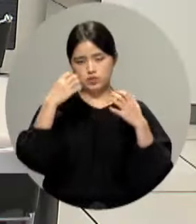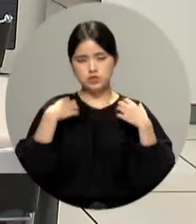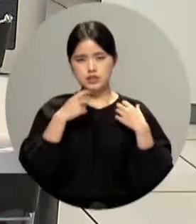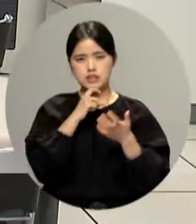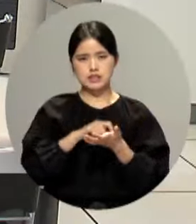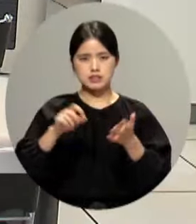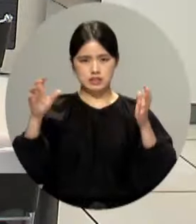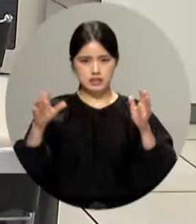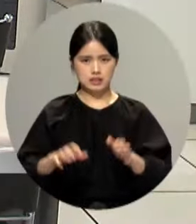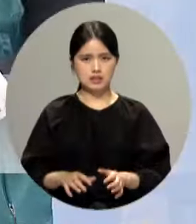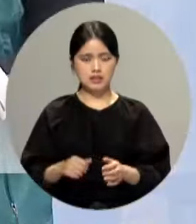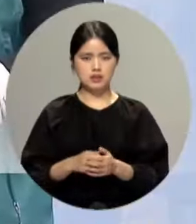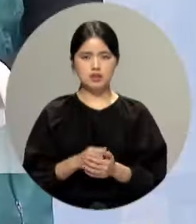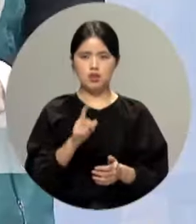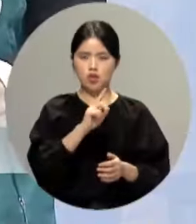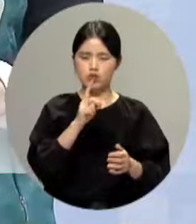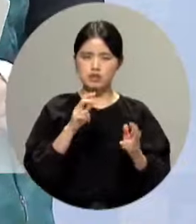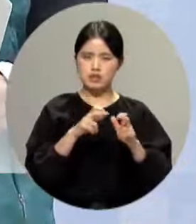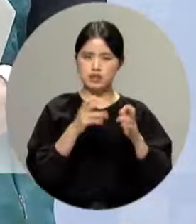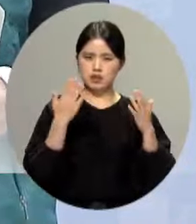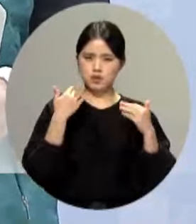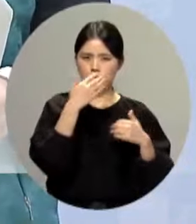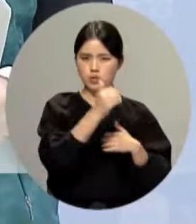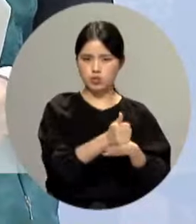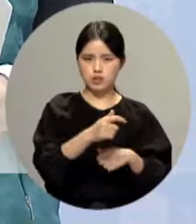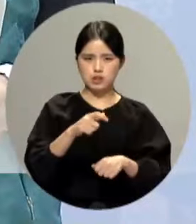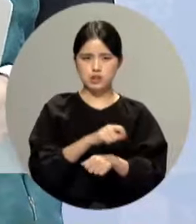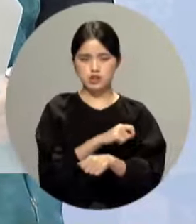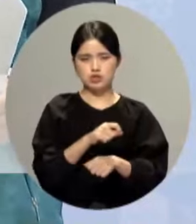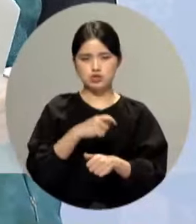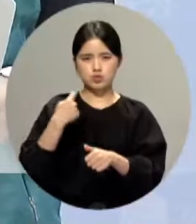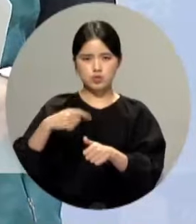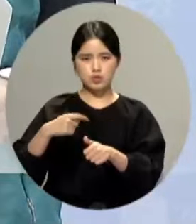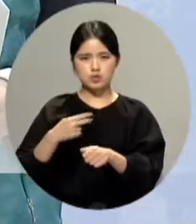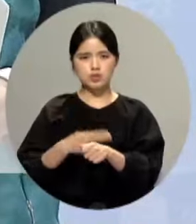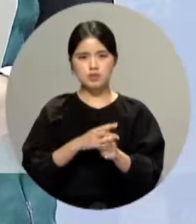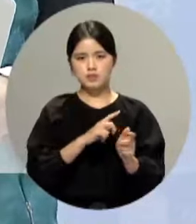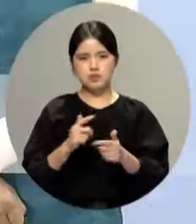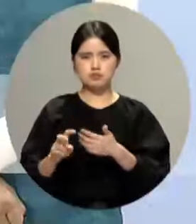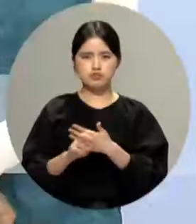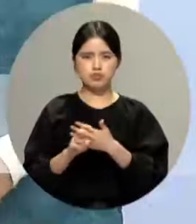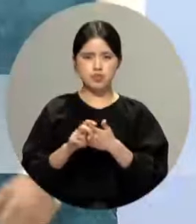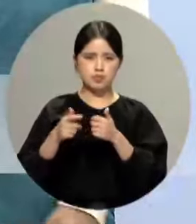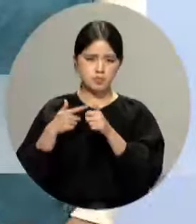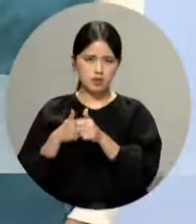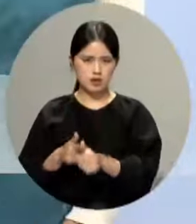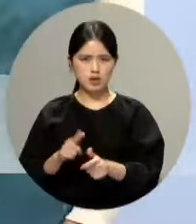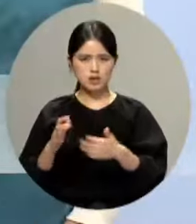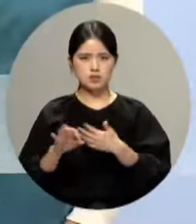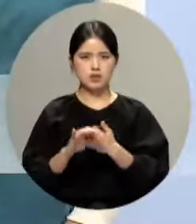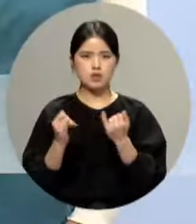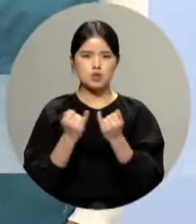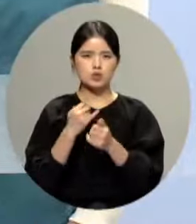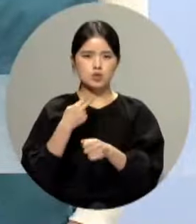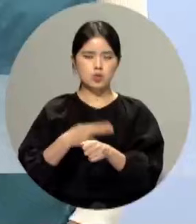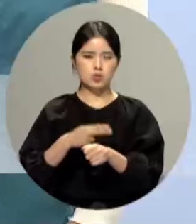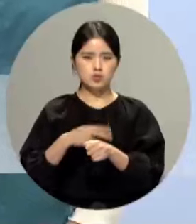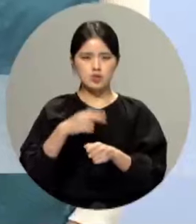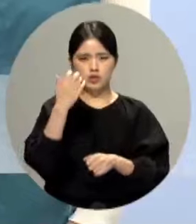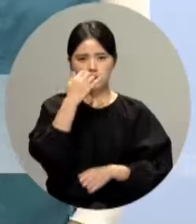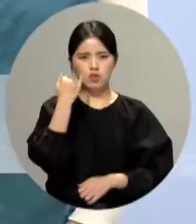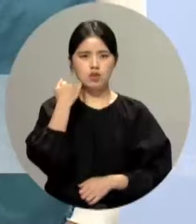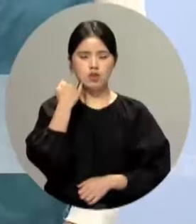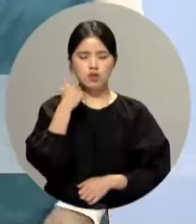기자회견을 열어 모 장애인 학교 교장이 특수교육 지도사들에게 부당한 요구를 하거나 특정 여교사에게는 성희롱 2차